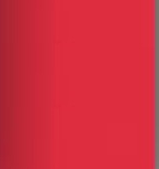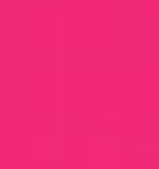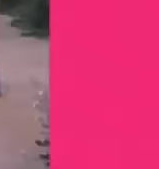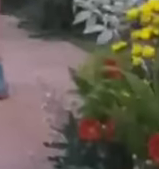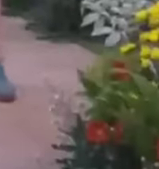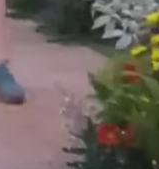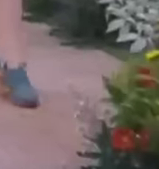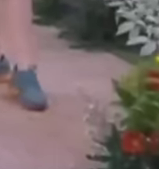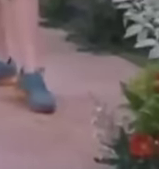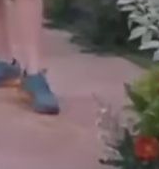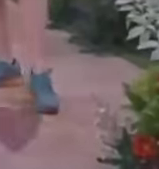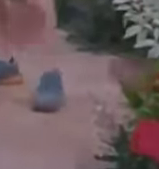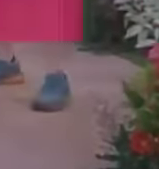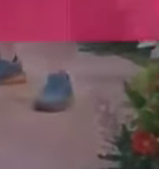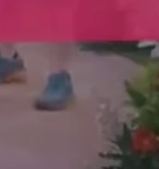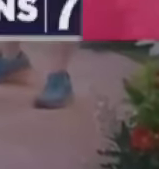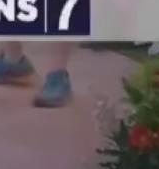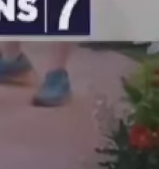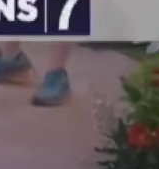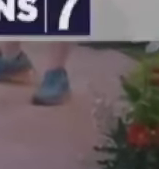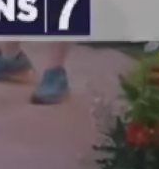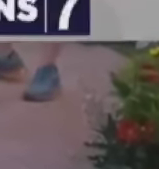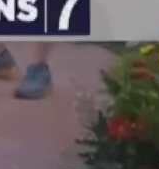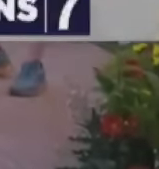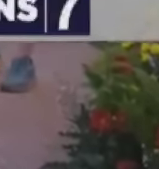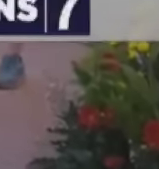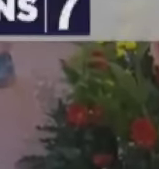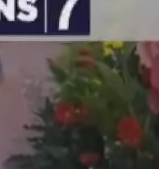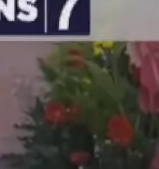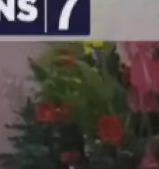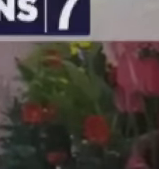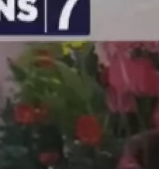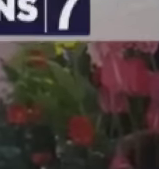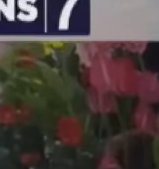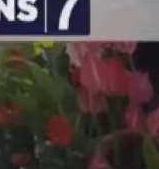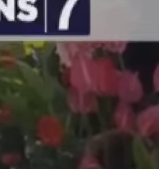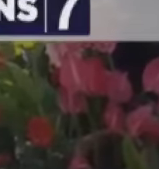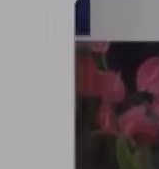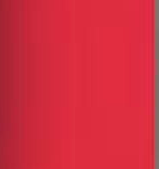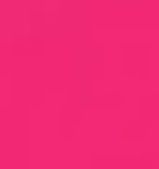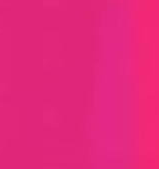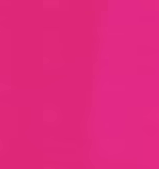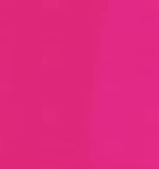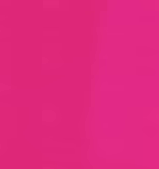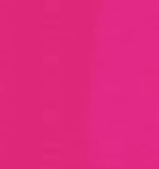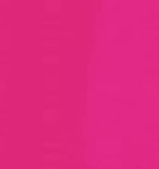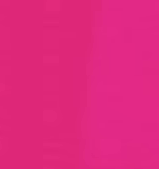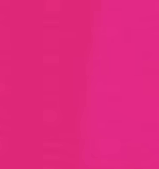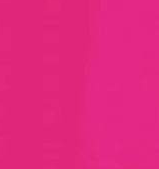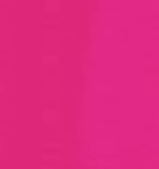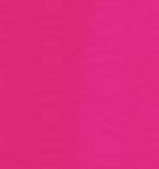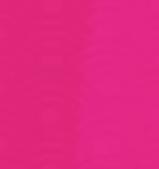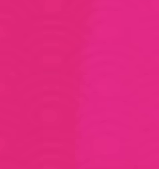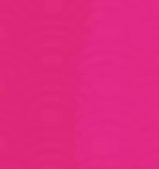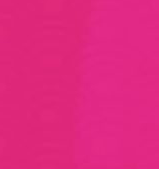Java. Setiap Senin, Selasa, Sabtu, dan Minggu jam 8 malam. Hanya di Trans 7 yang dipersembahkan oleh...